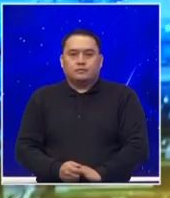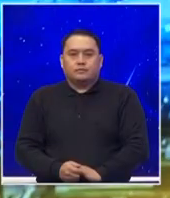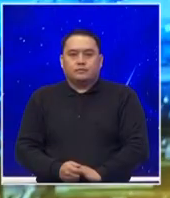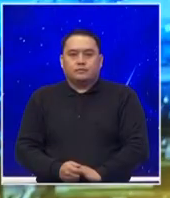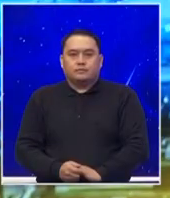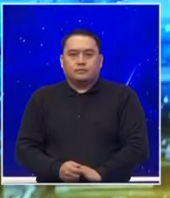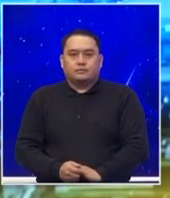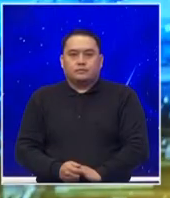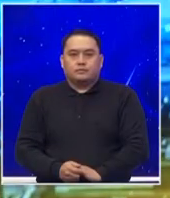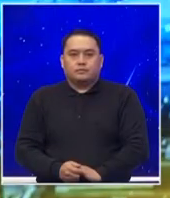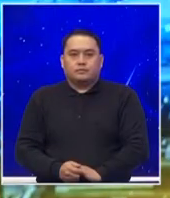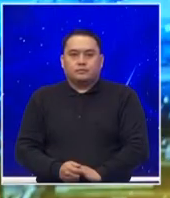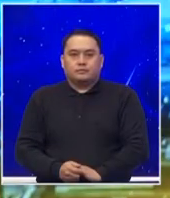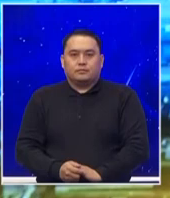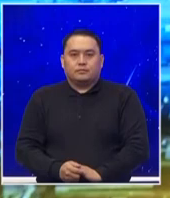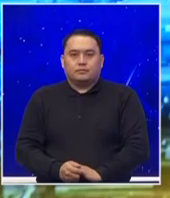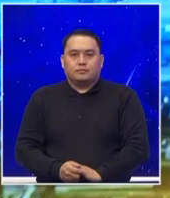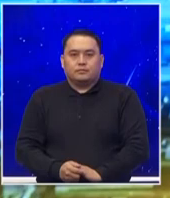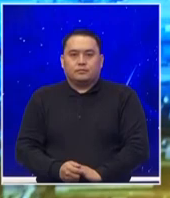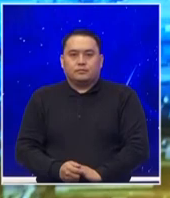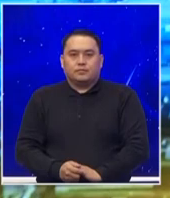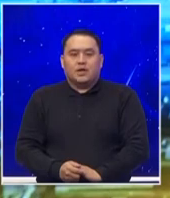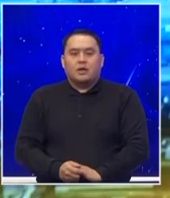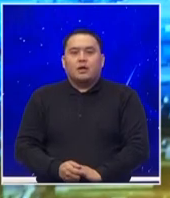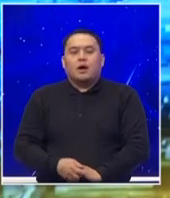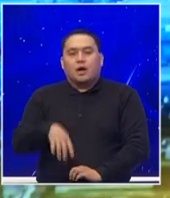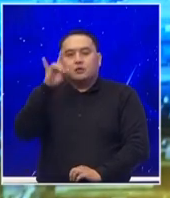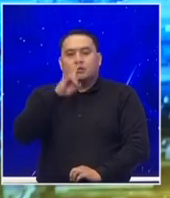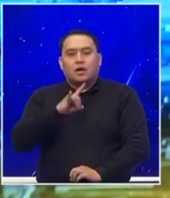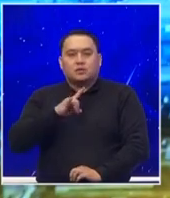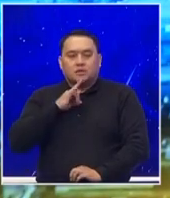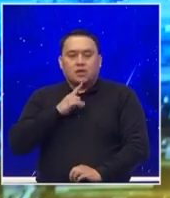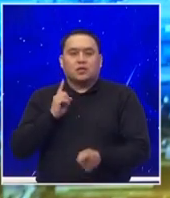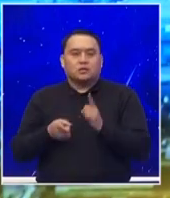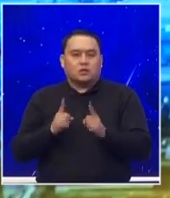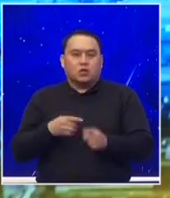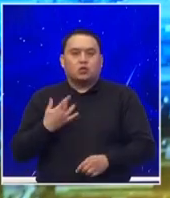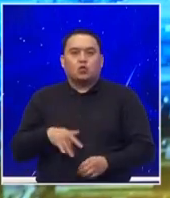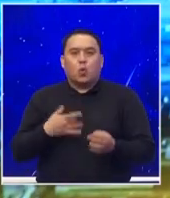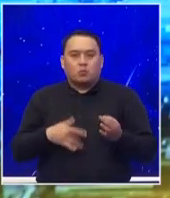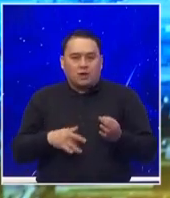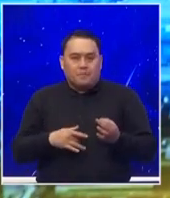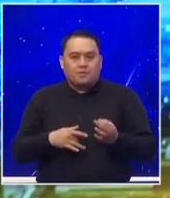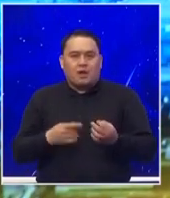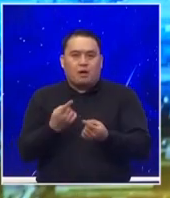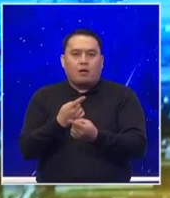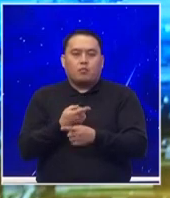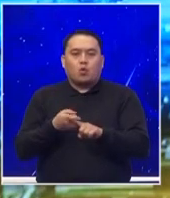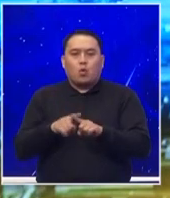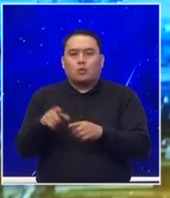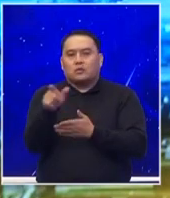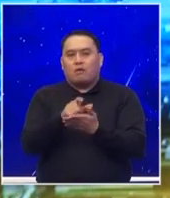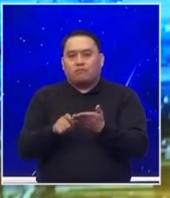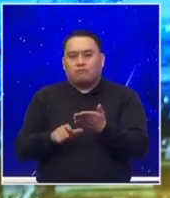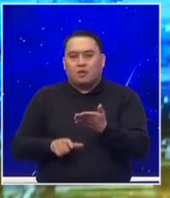Екі шектің бірін қатты, бірін сәлпелі кембра. Нағыз қазақ қазақ емес, нағыз қазақ домбра. Әйгілі бұл өлең жолдарының